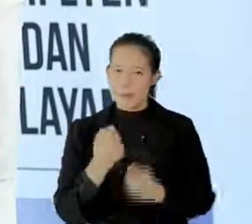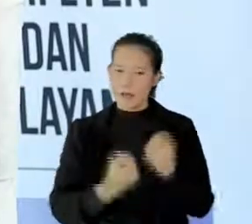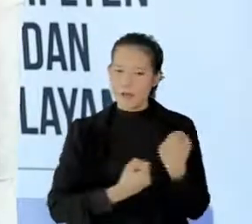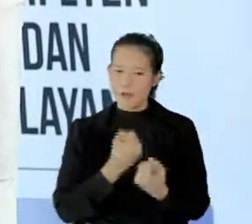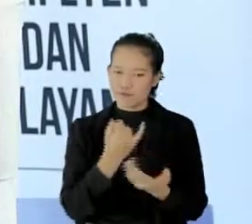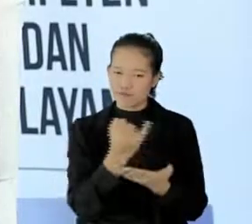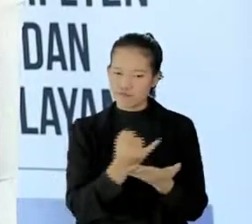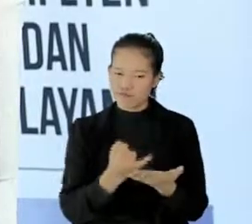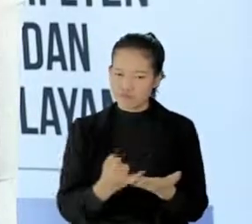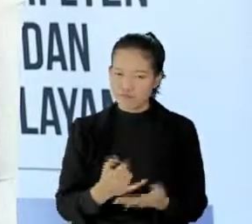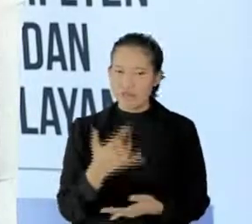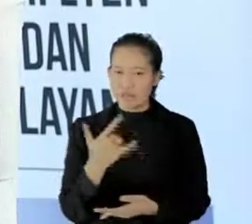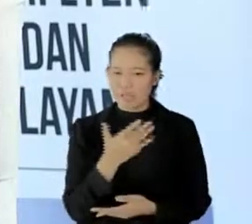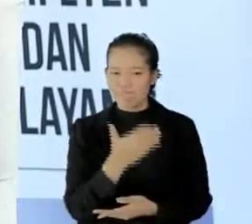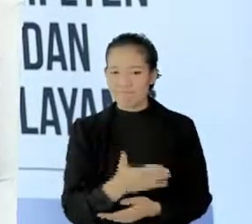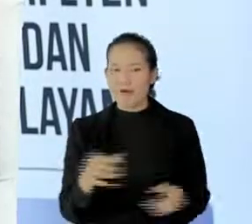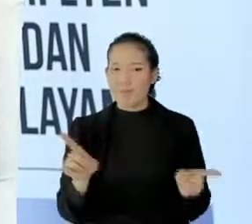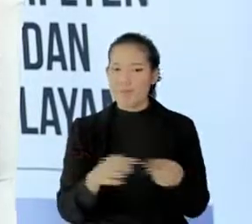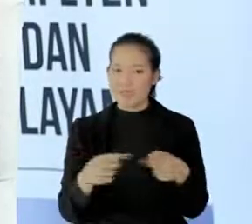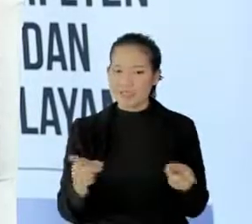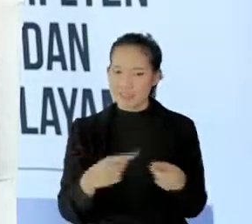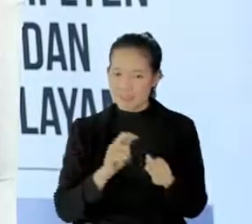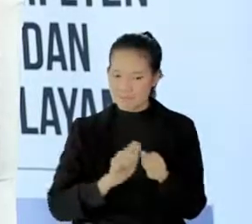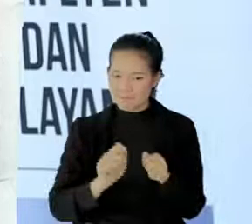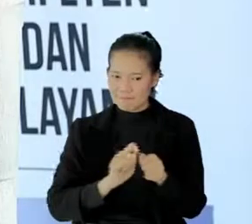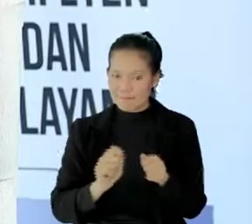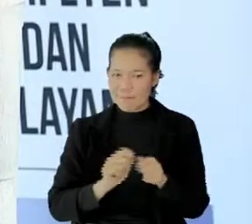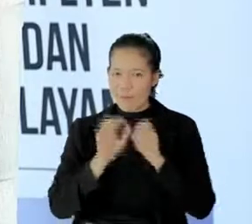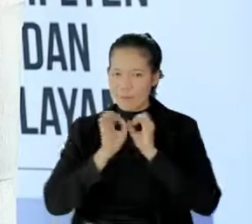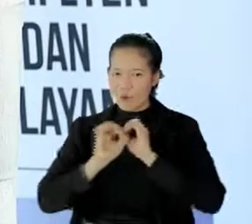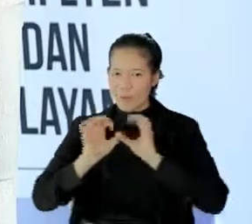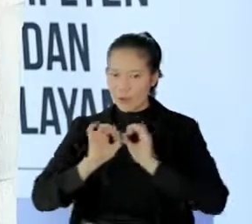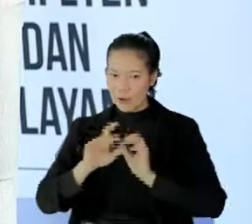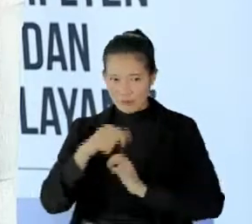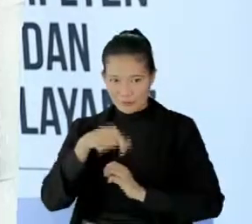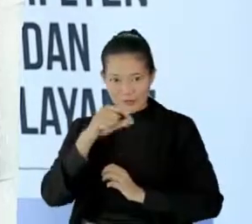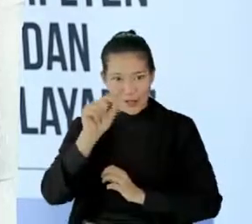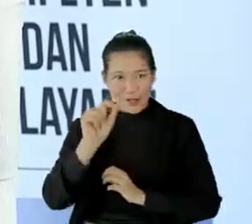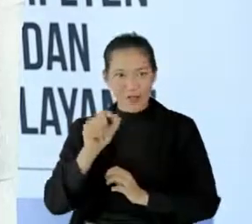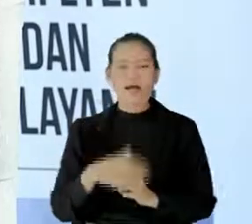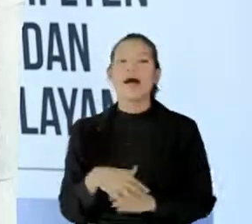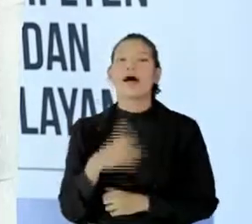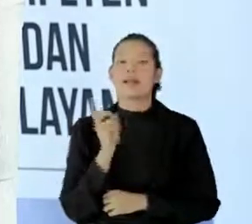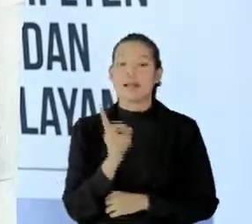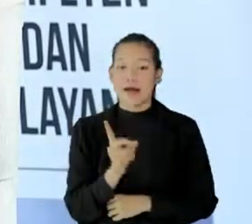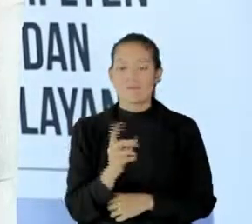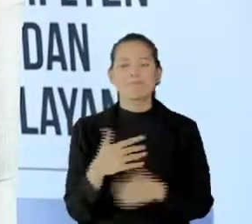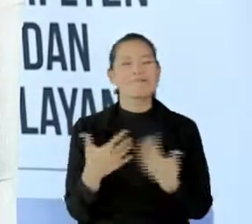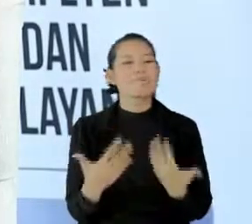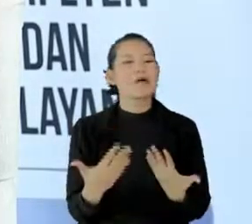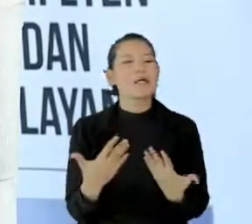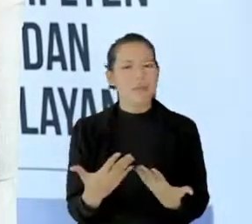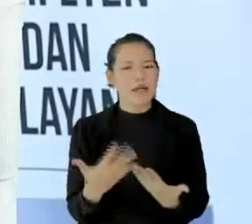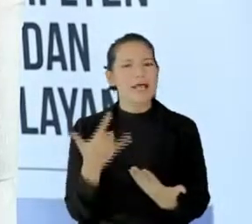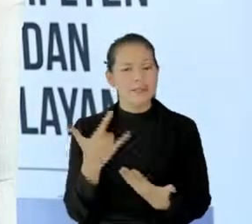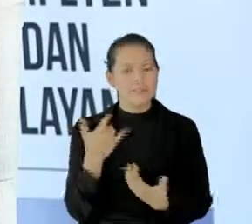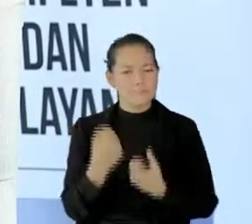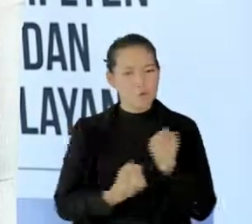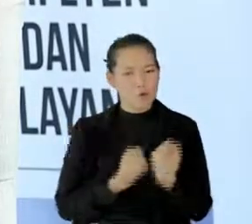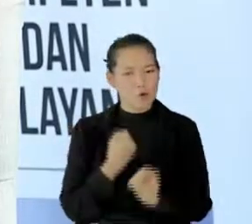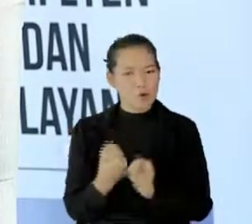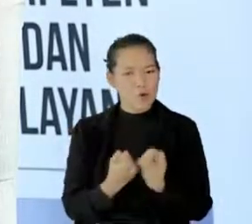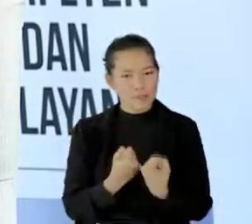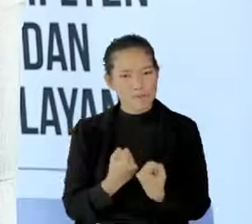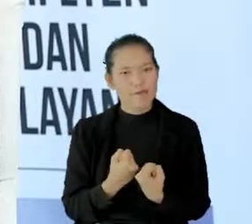aktif berkarya sebagai musisi, juga promotor, betul Mas Lilo? Nah, bagaimana bisa terus